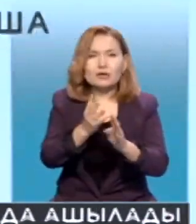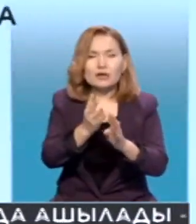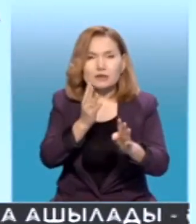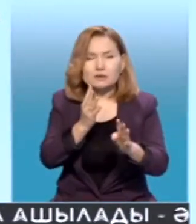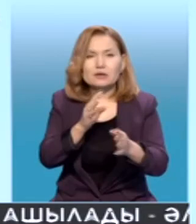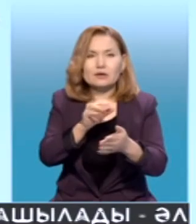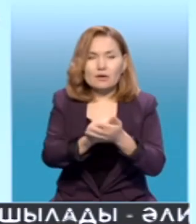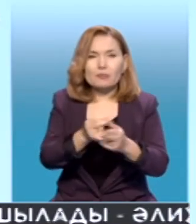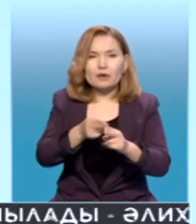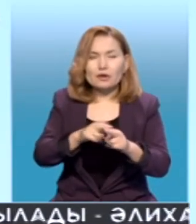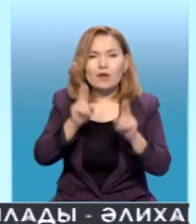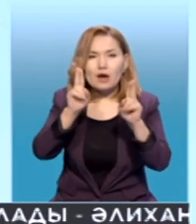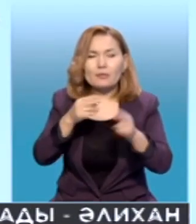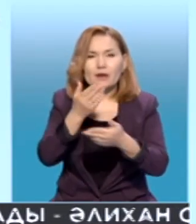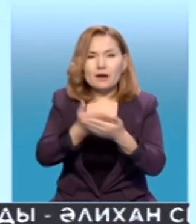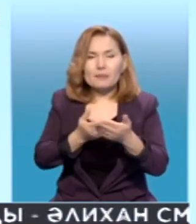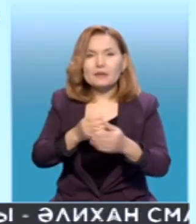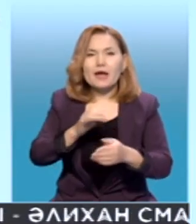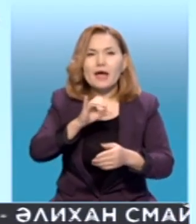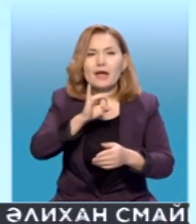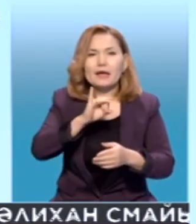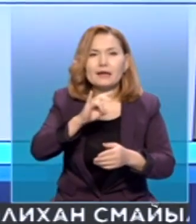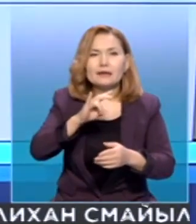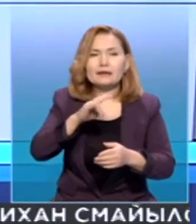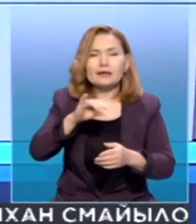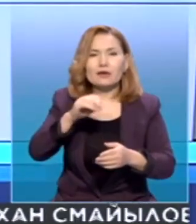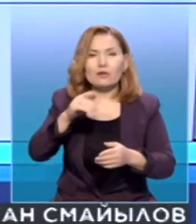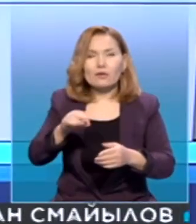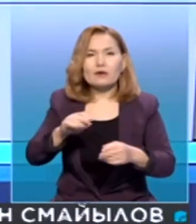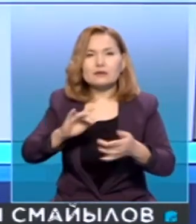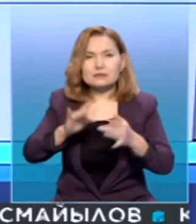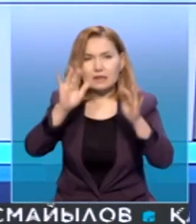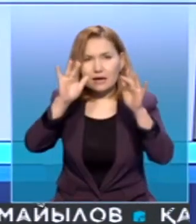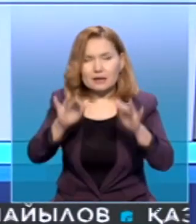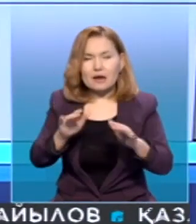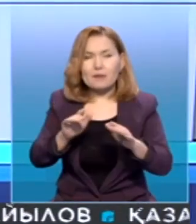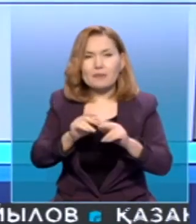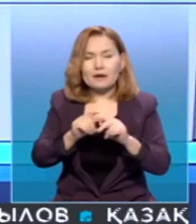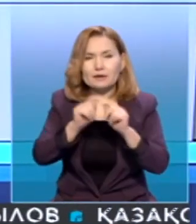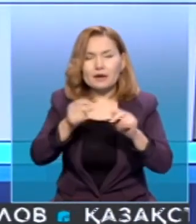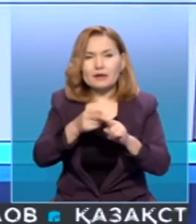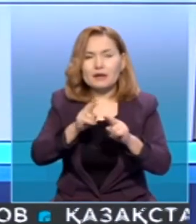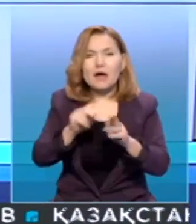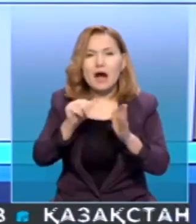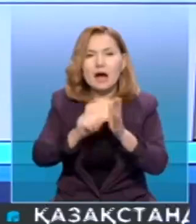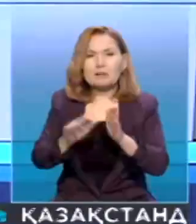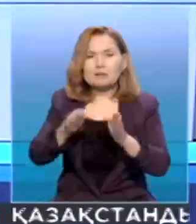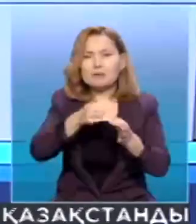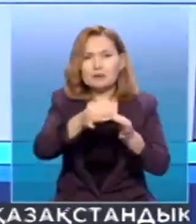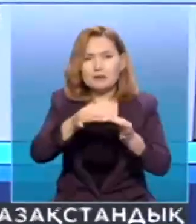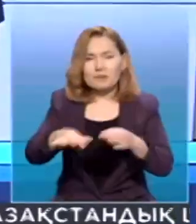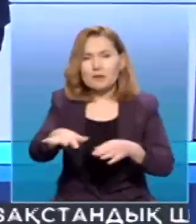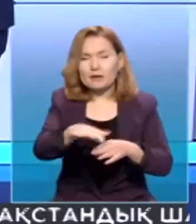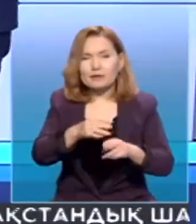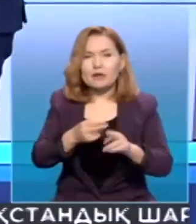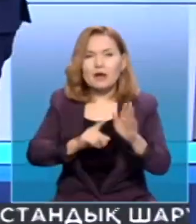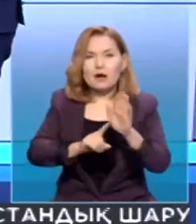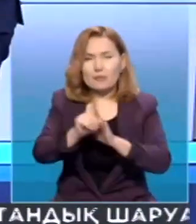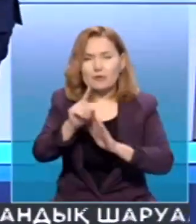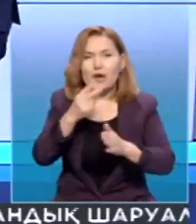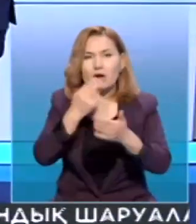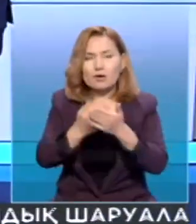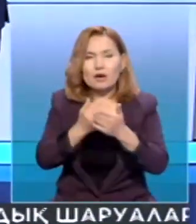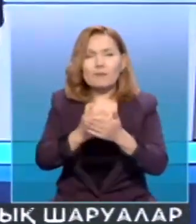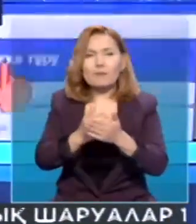Өтінімдер Indigo24.kz сайты арқылы қабылданады. Бұл сайт еліміздегі 65 елді мекенді қамтиды. Сонымен алдымен көрсетілген